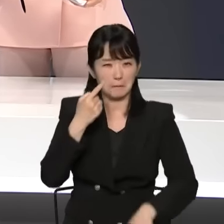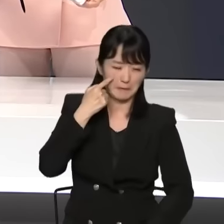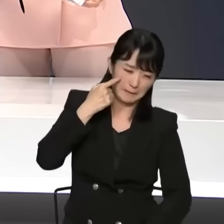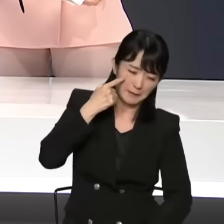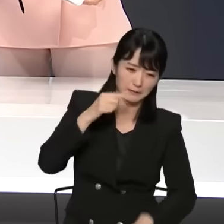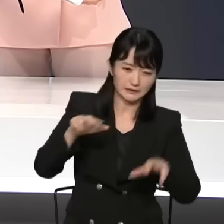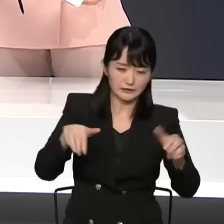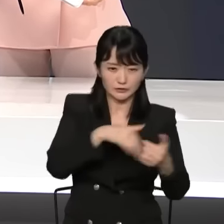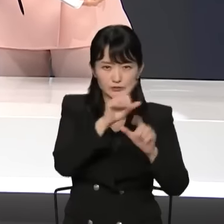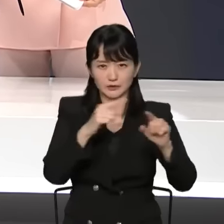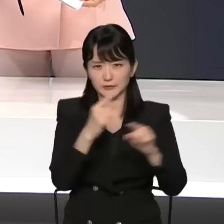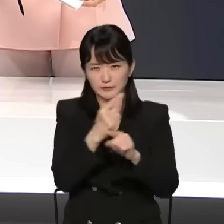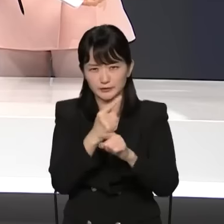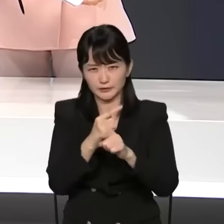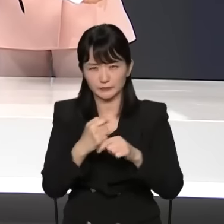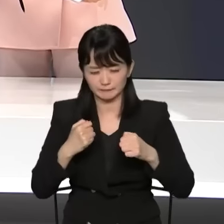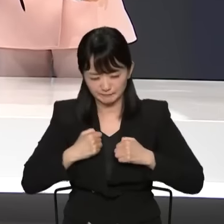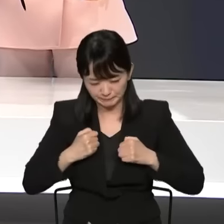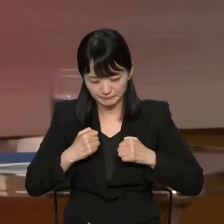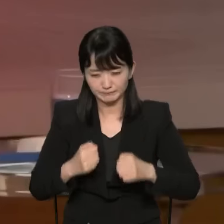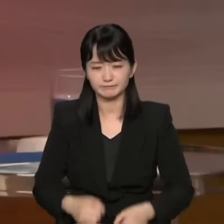워싱턴에서 정강현 특파원입니다.